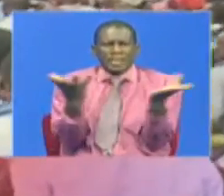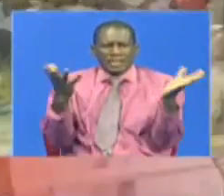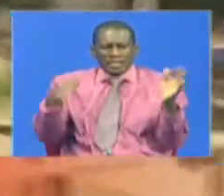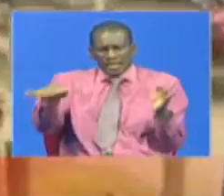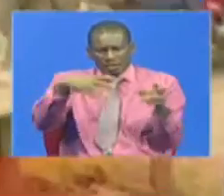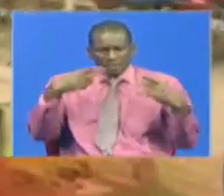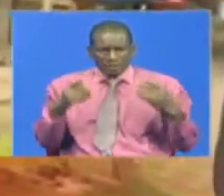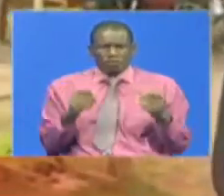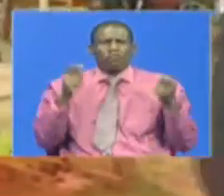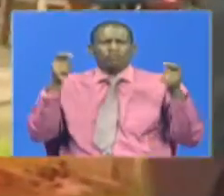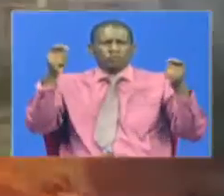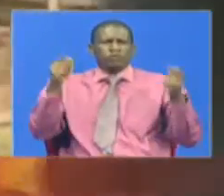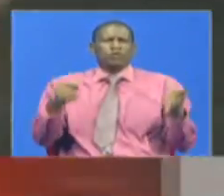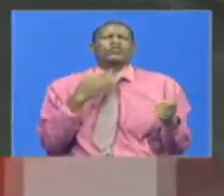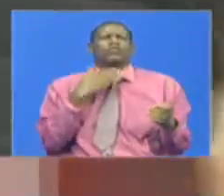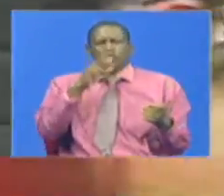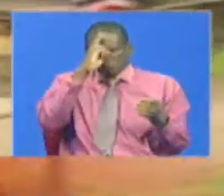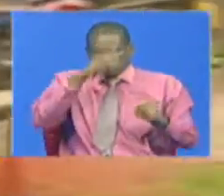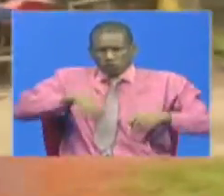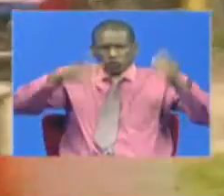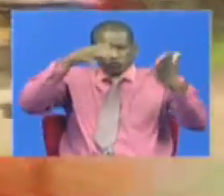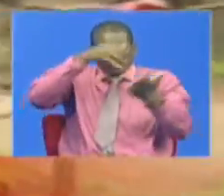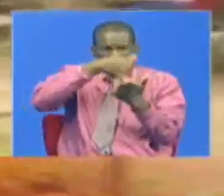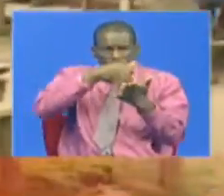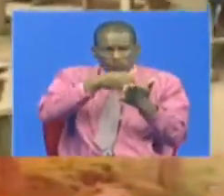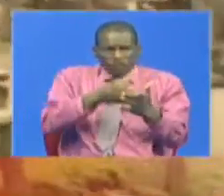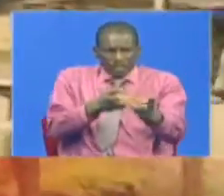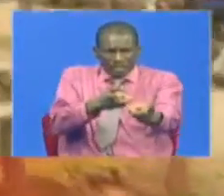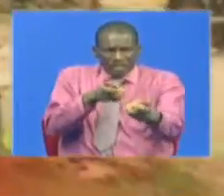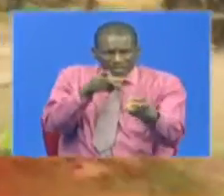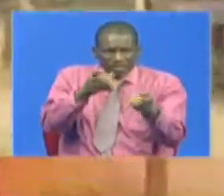waliandamana kutaka afisa aliyehusika na mauaji akamatwe.